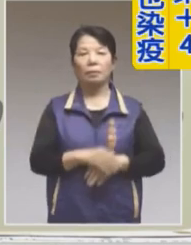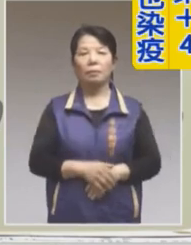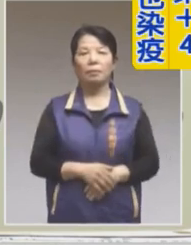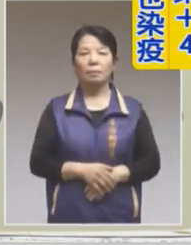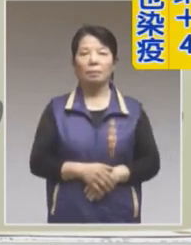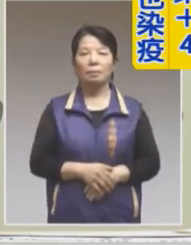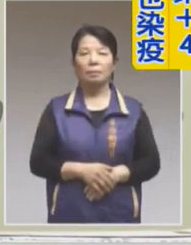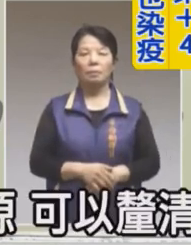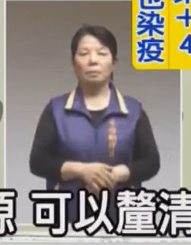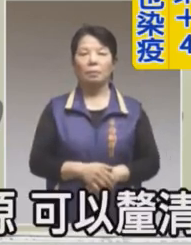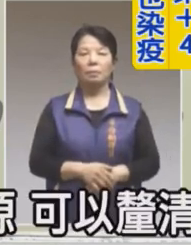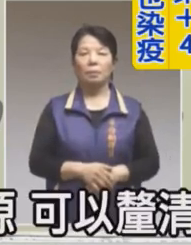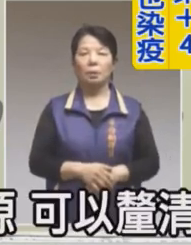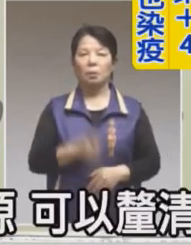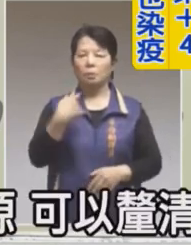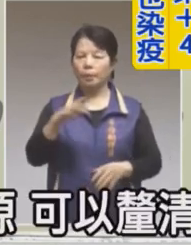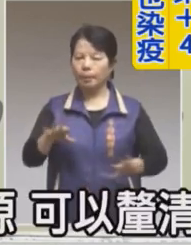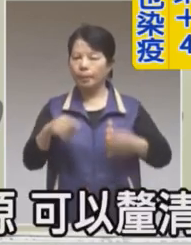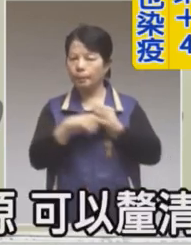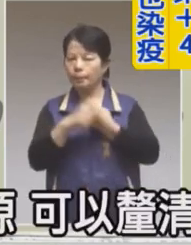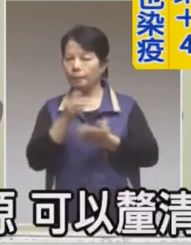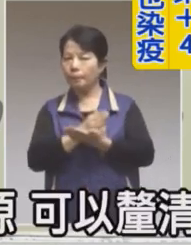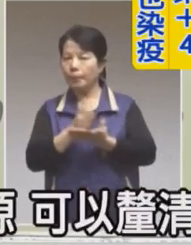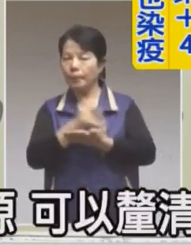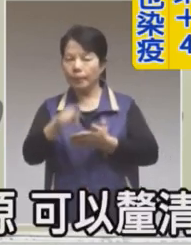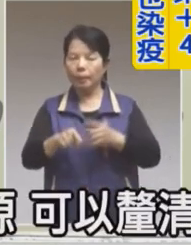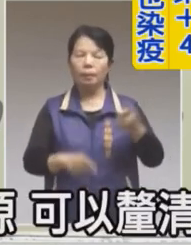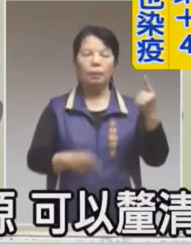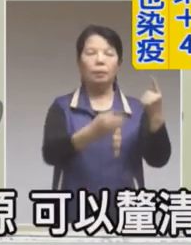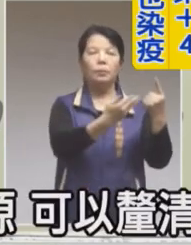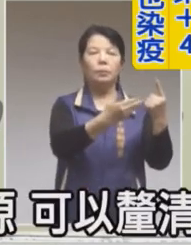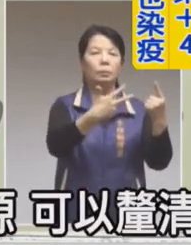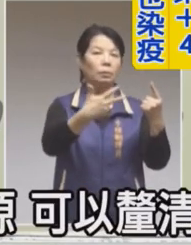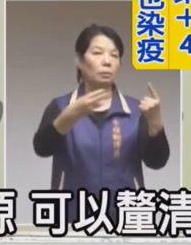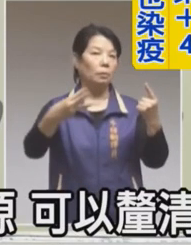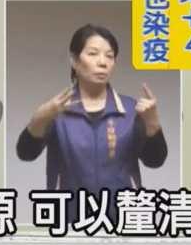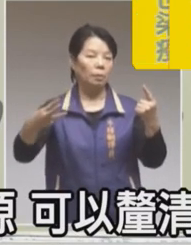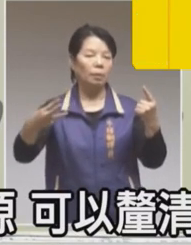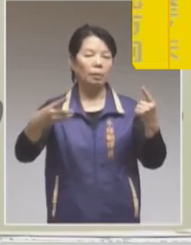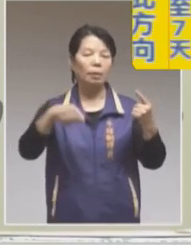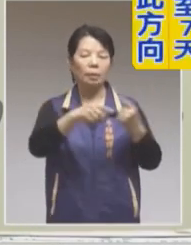这个部分我们就可以把19733的感染源可以厘清。